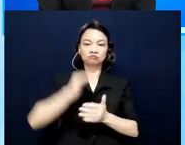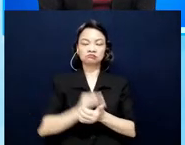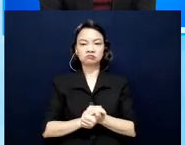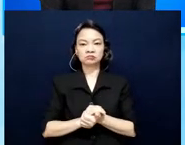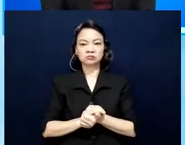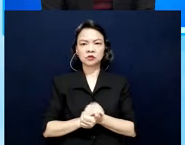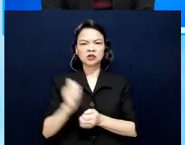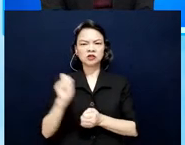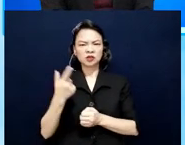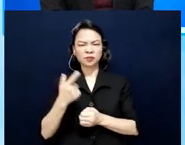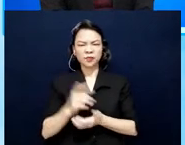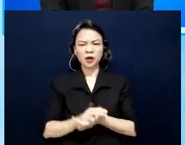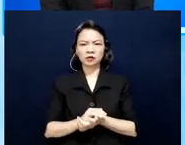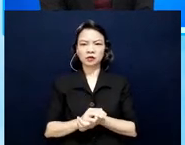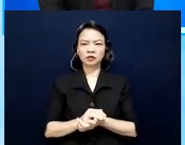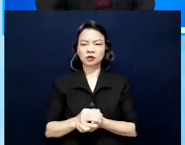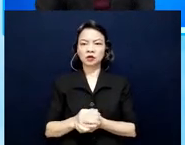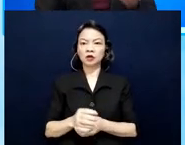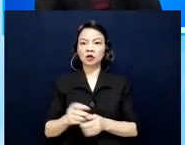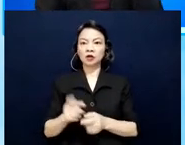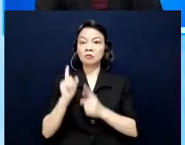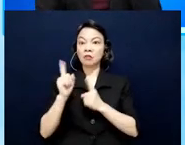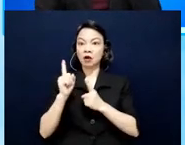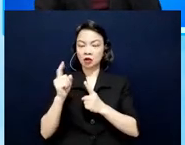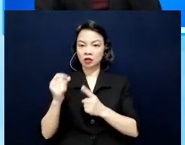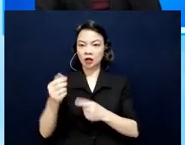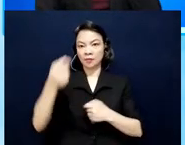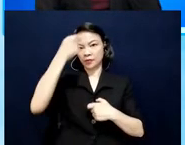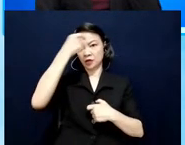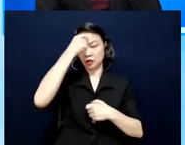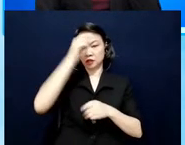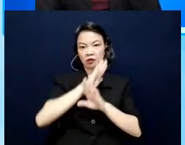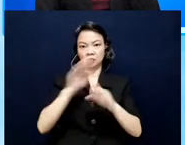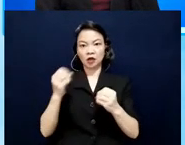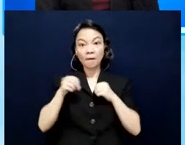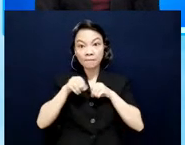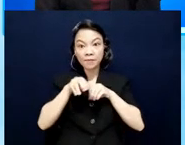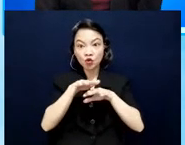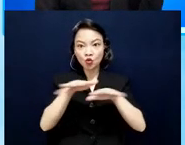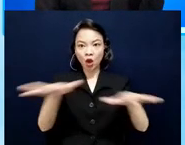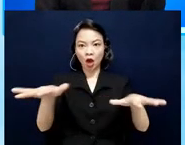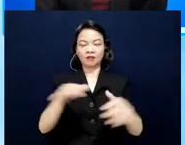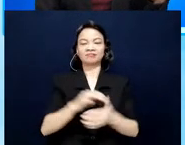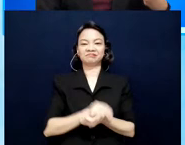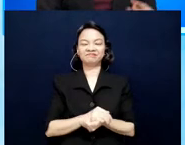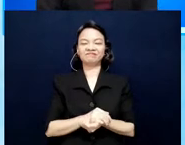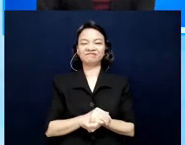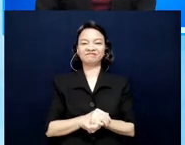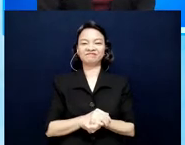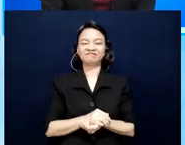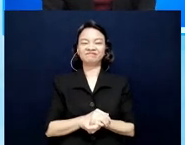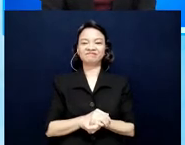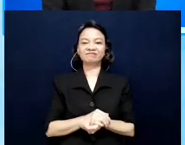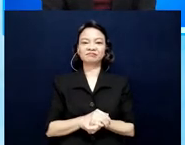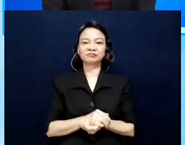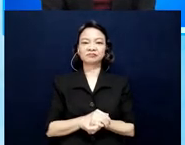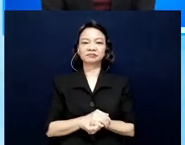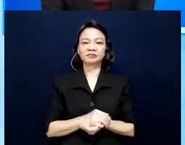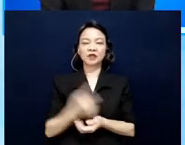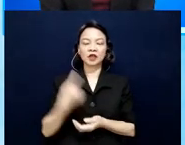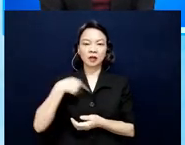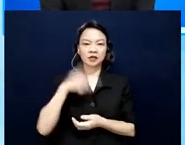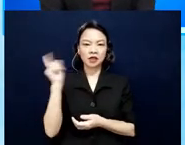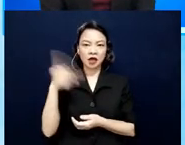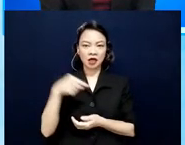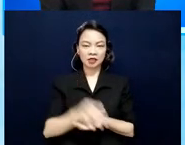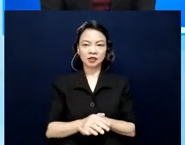cepat terserang atau lebih rentan terhadap penyakit yang tidak menular. Nah, Bapak dan Ibu sekalian, kami dari Plan